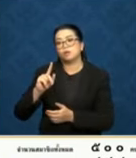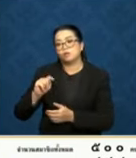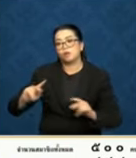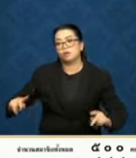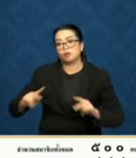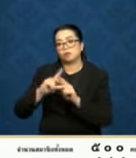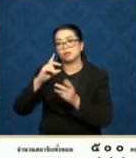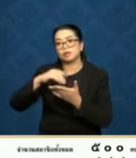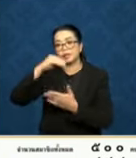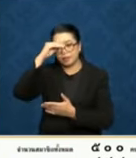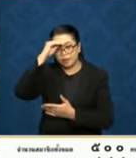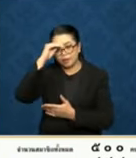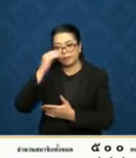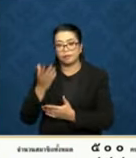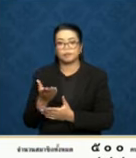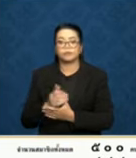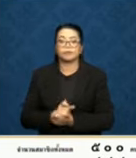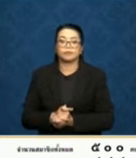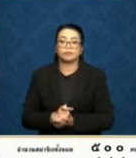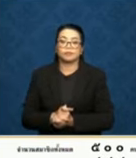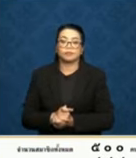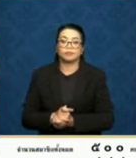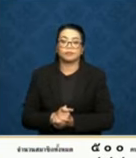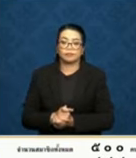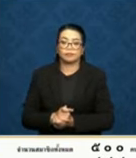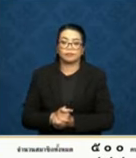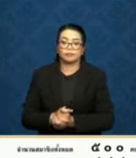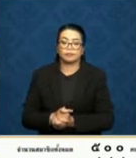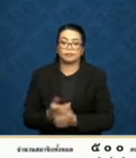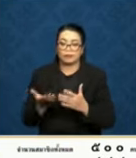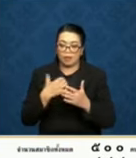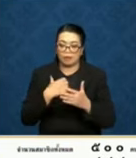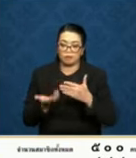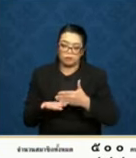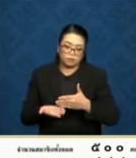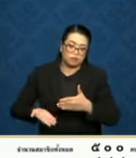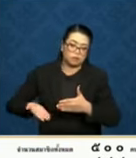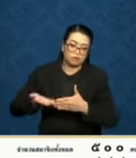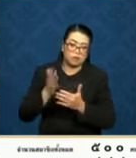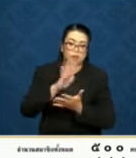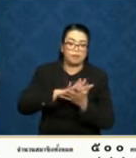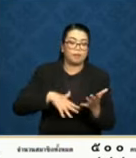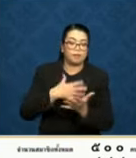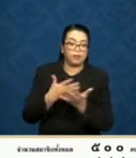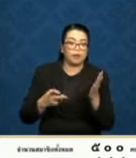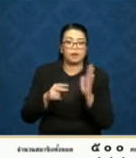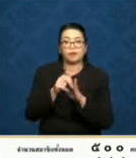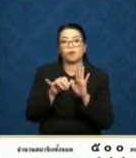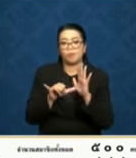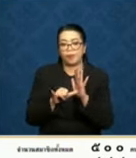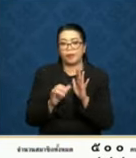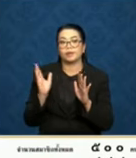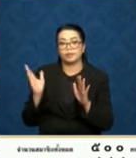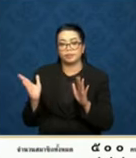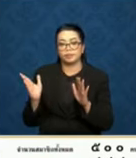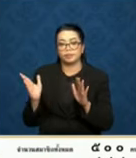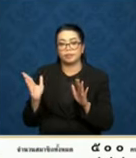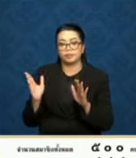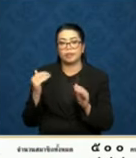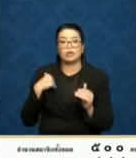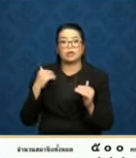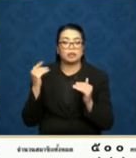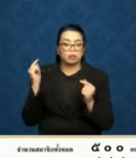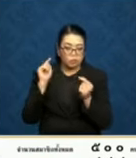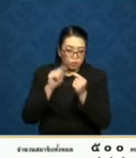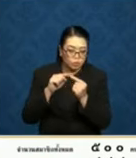ระทรวงศึกษาที่กเพิมพูณชิดชอบแตะยกระดับการศึษาผ่าน tai wo die anywhere, anytimeถั่วถึง